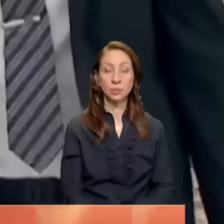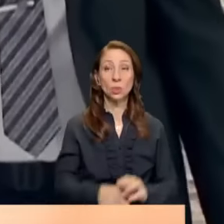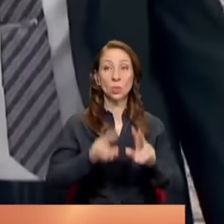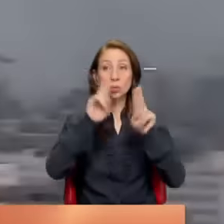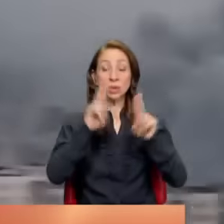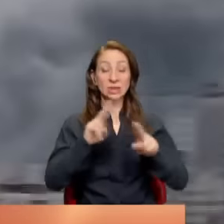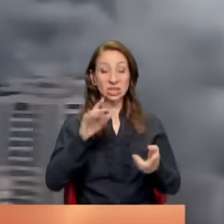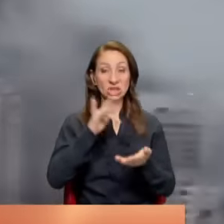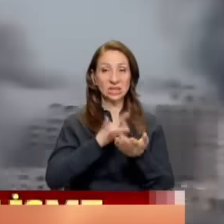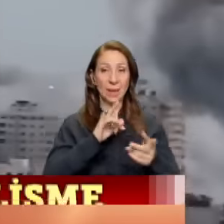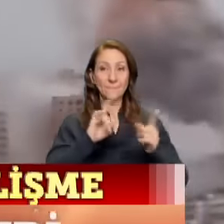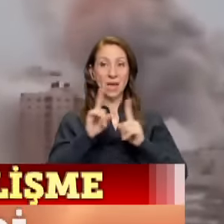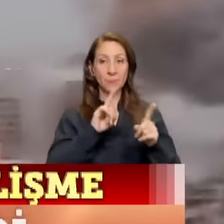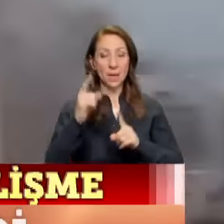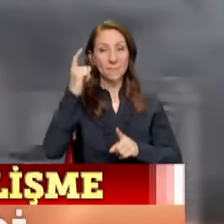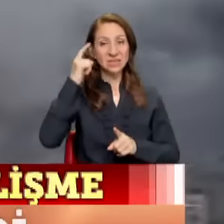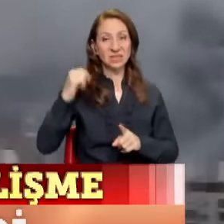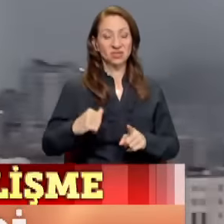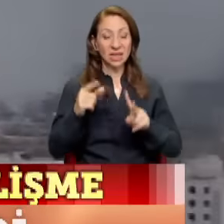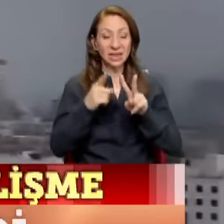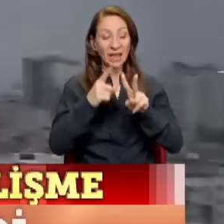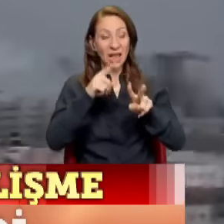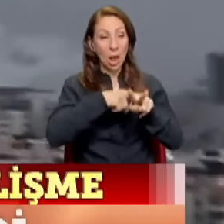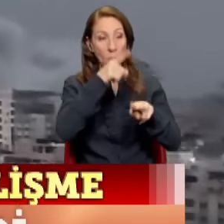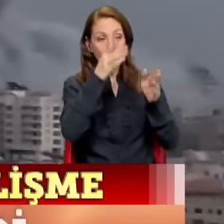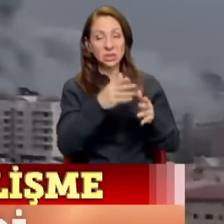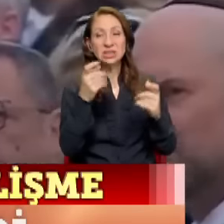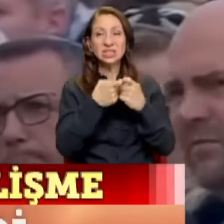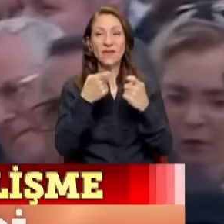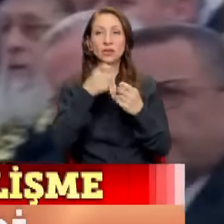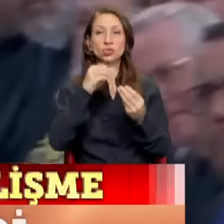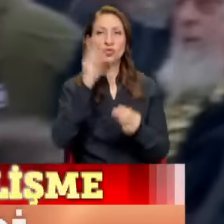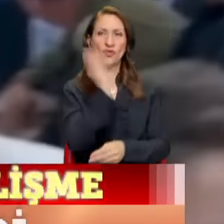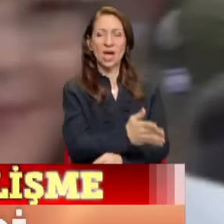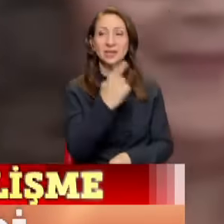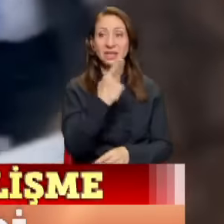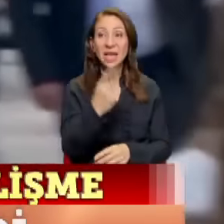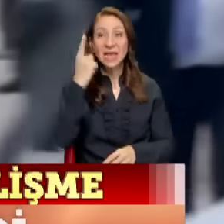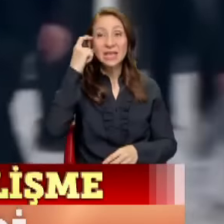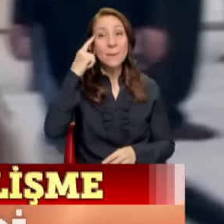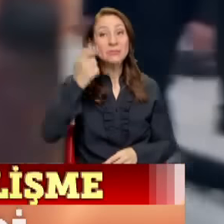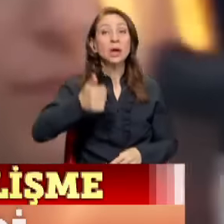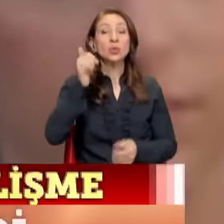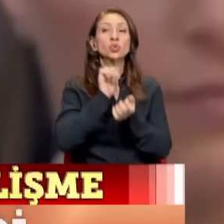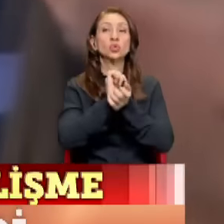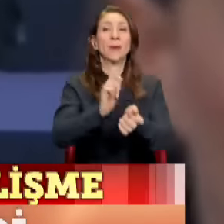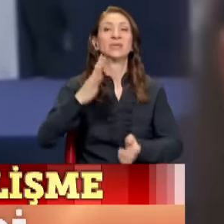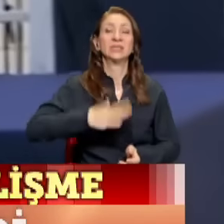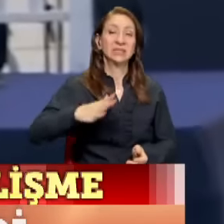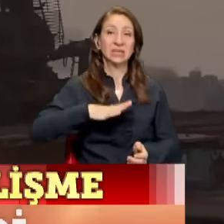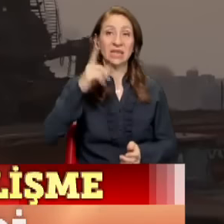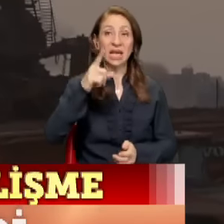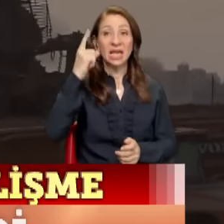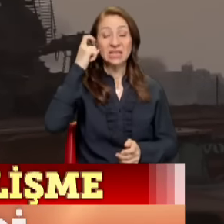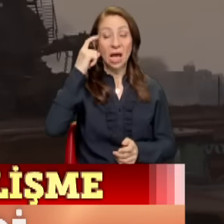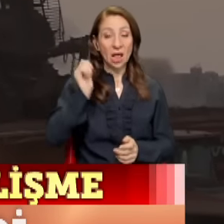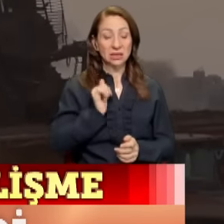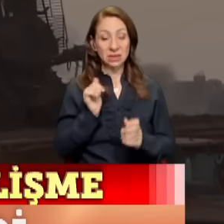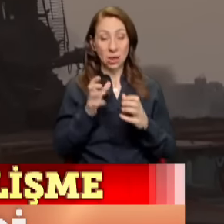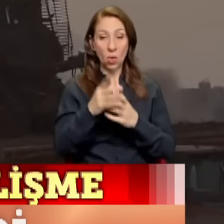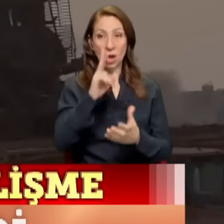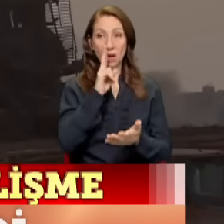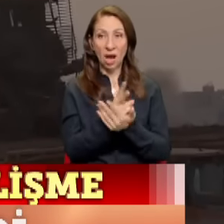uluslararası Ceza Mahkemesi Başsavcısı netenyahu Savaş suçu işledi dedi İsrail başbakanının tutuklanmasını istedi İsrail ordusu